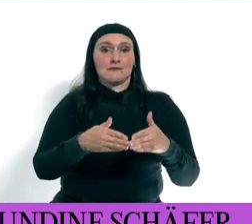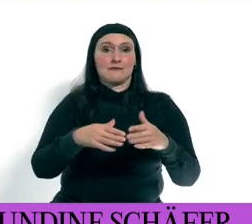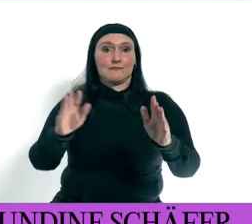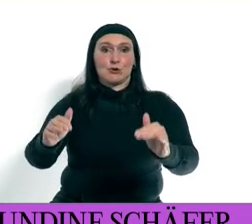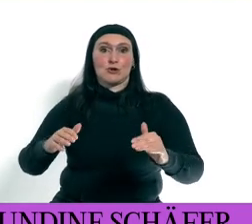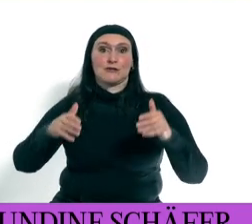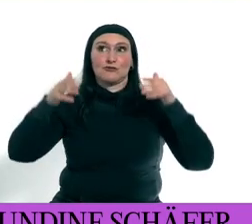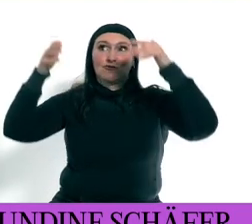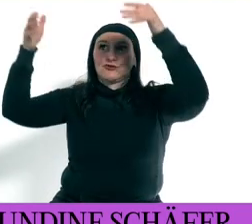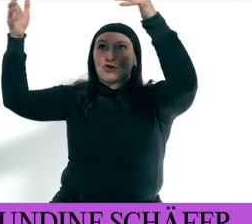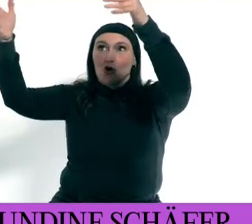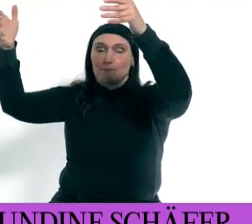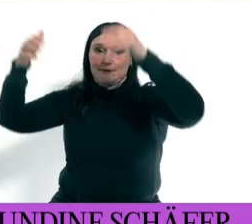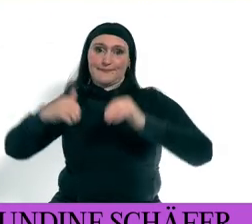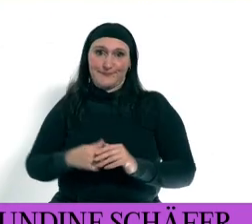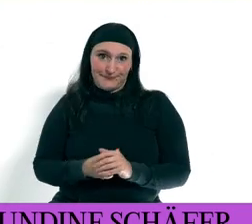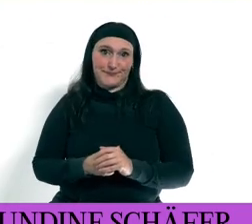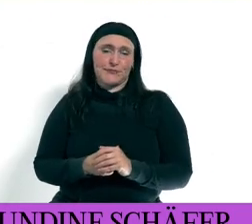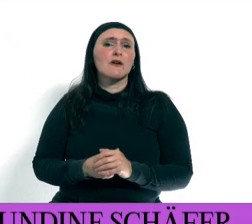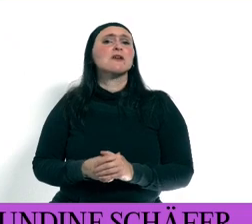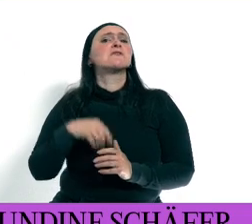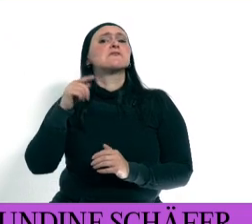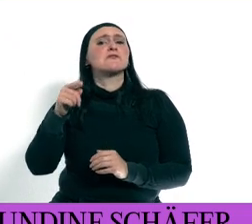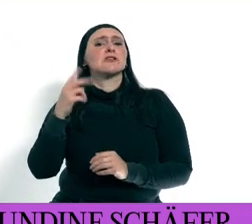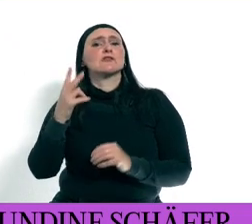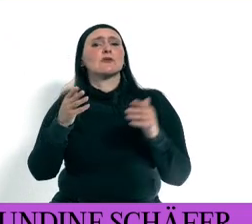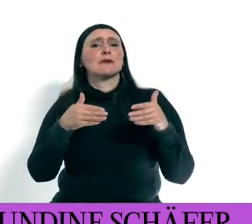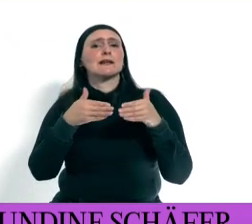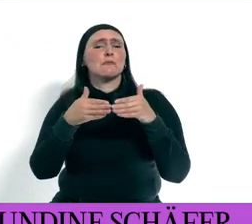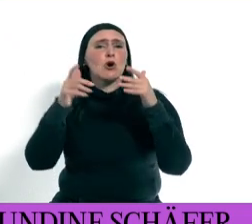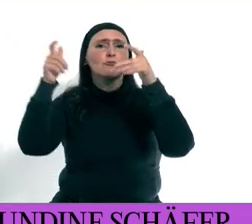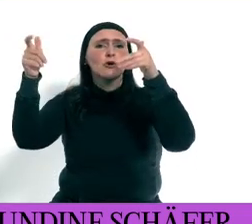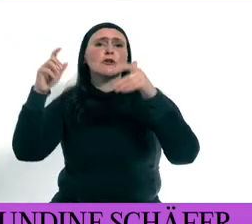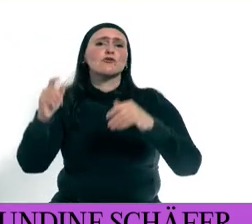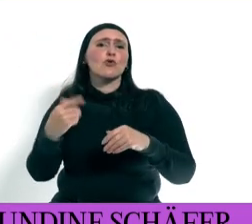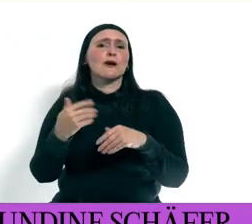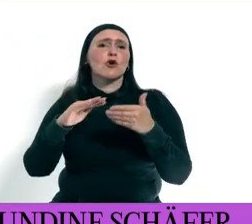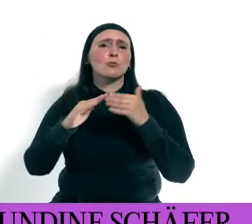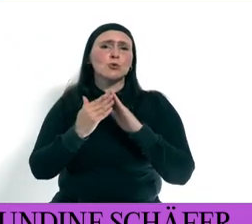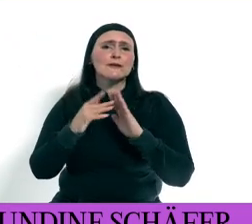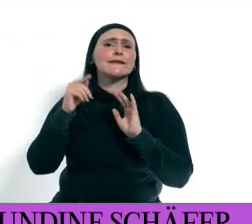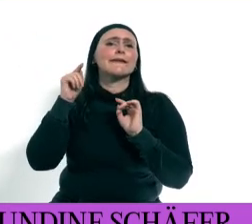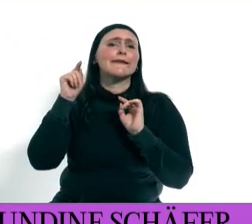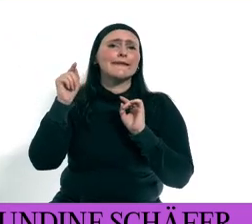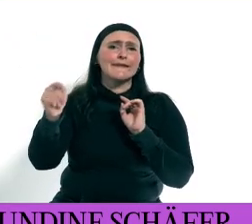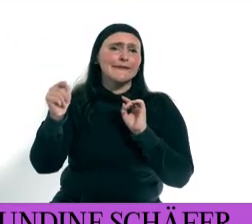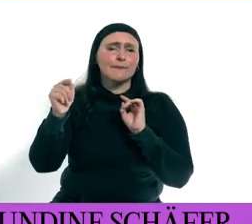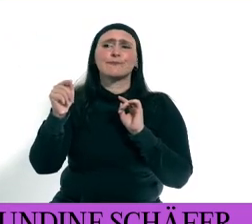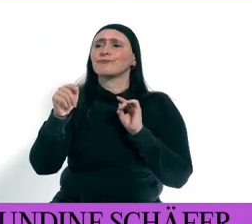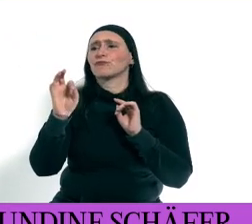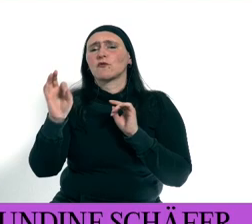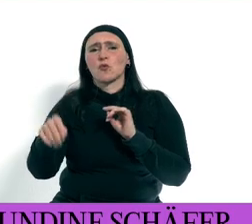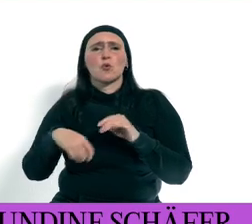weiteres Dach oben drauf zu setzen, um zwei Ebenen zu haben, damit mehr Community-Aktivitäten möglich sind,